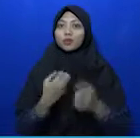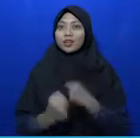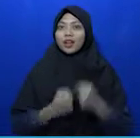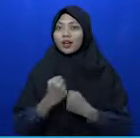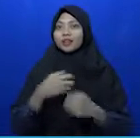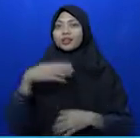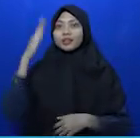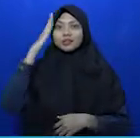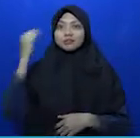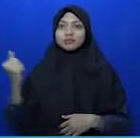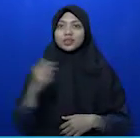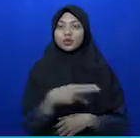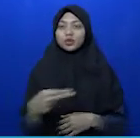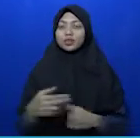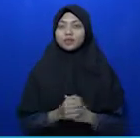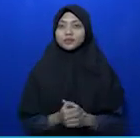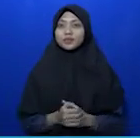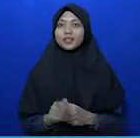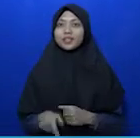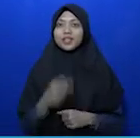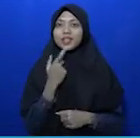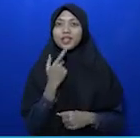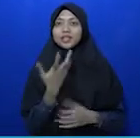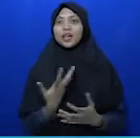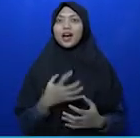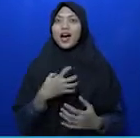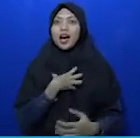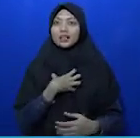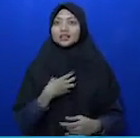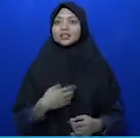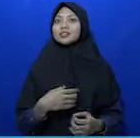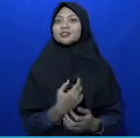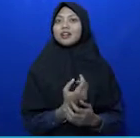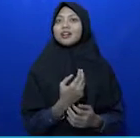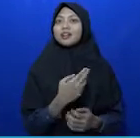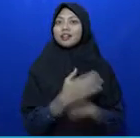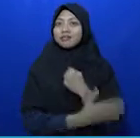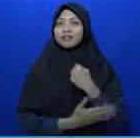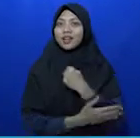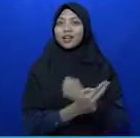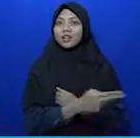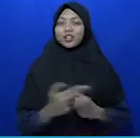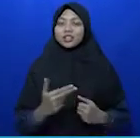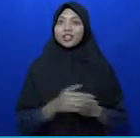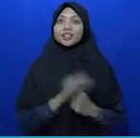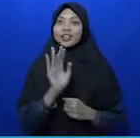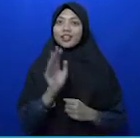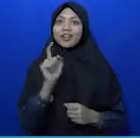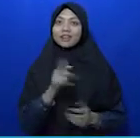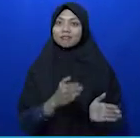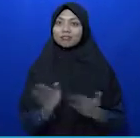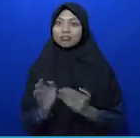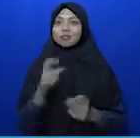mengutip undang-undang adalah hak dan kedaulatan kita. Itu Pak Bambang, nanti dilanjut dengan Mas